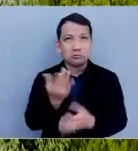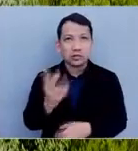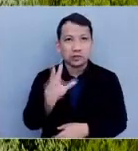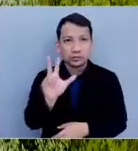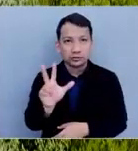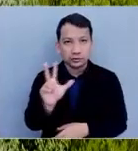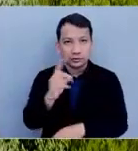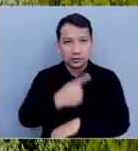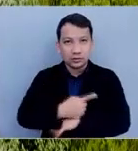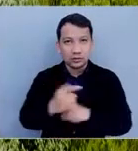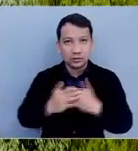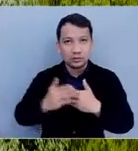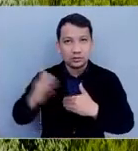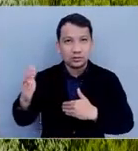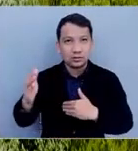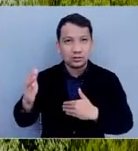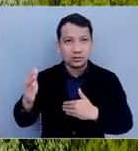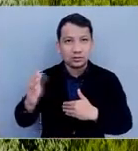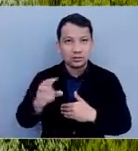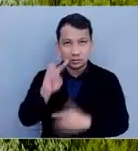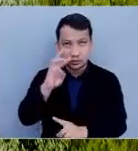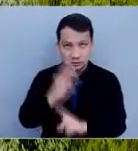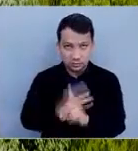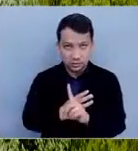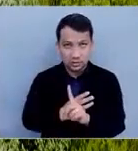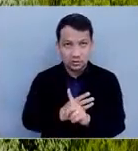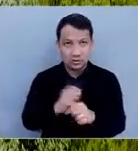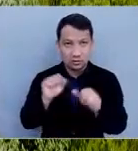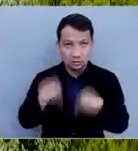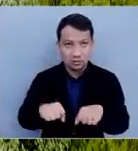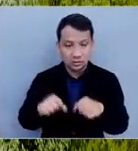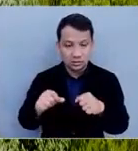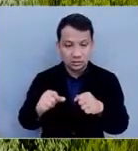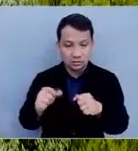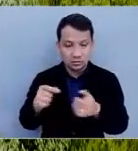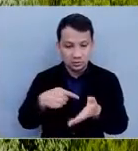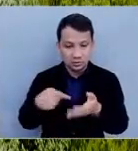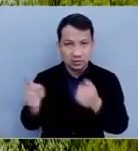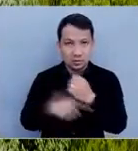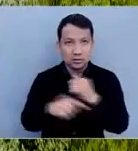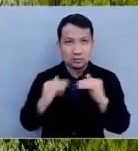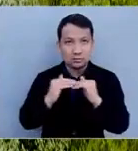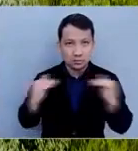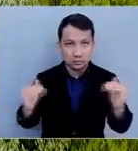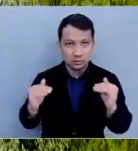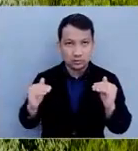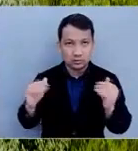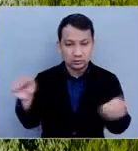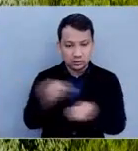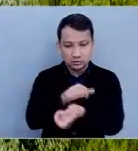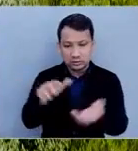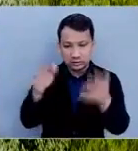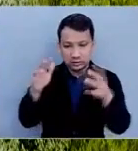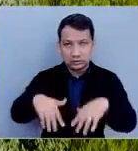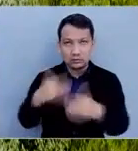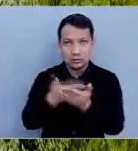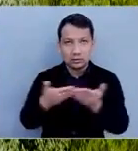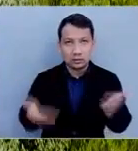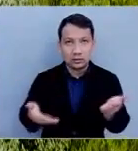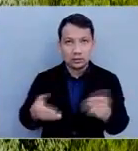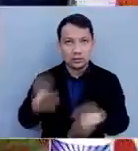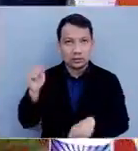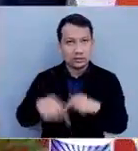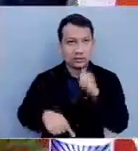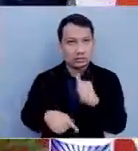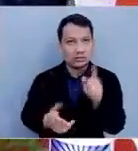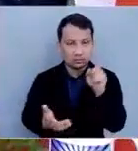days hanggang 6 months. Mm-hmm. Wow. At pwede magmulta na equivalent sa halaga nung napinsalang gamit. Ayo, hindi lang